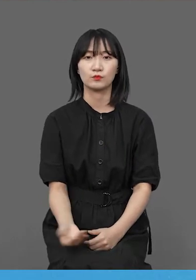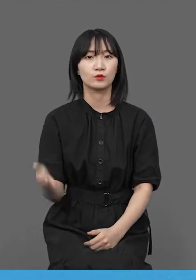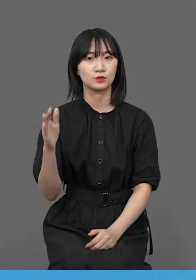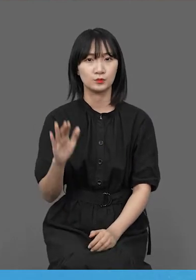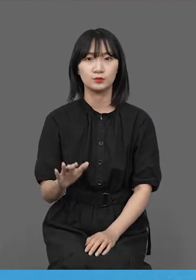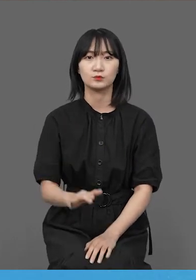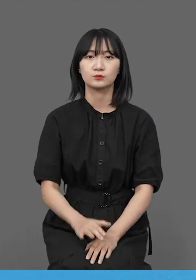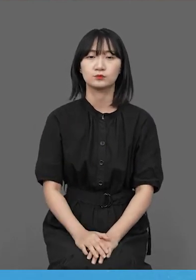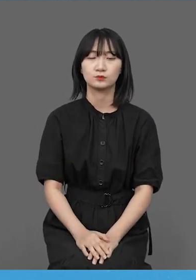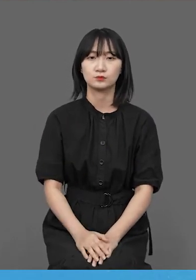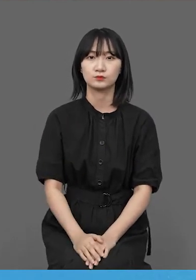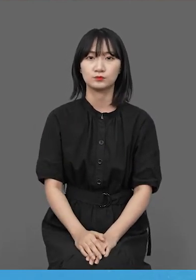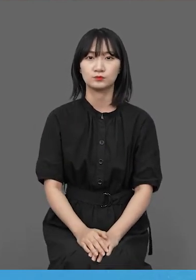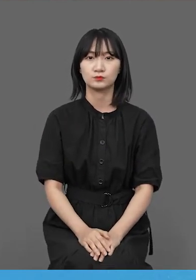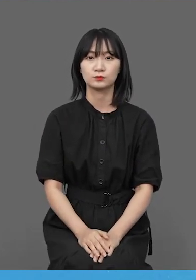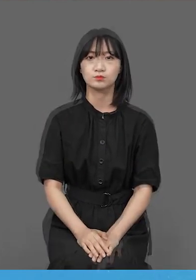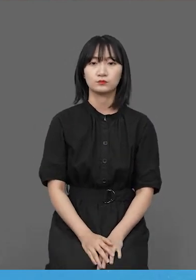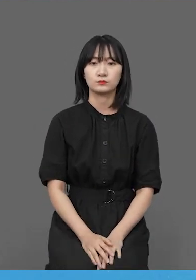하지만